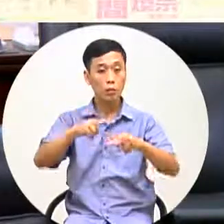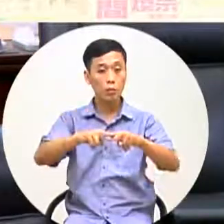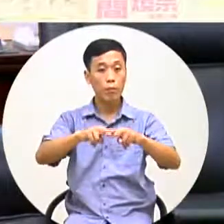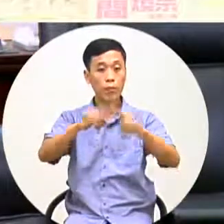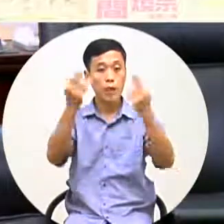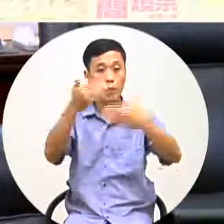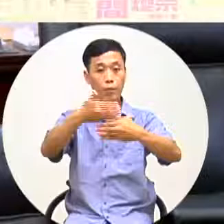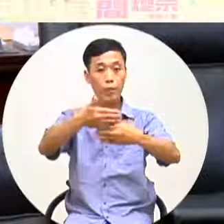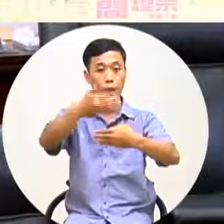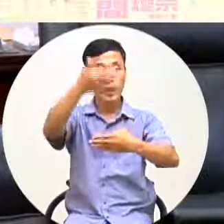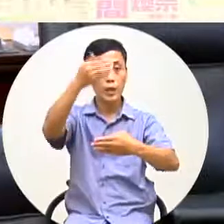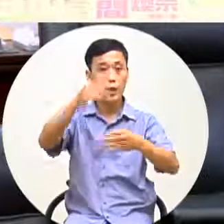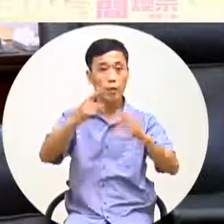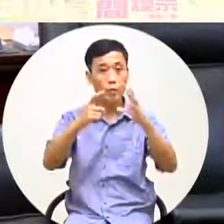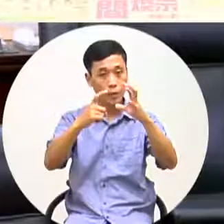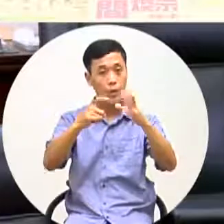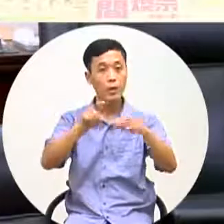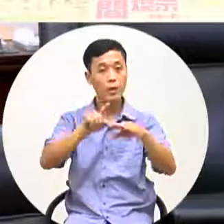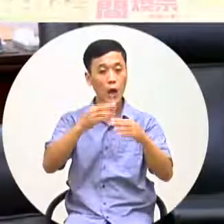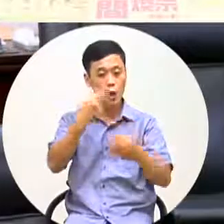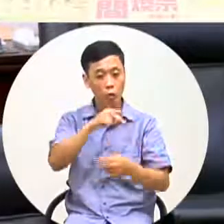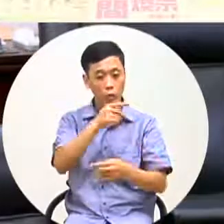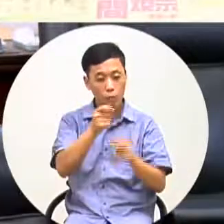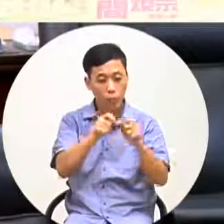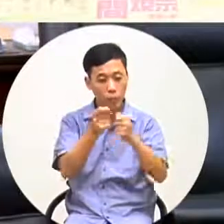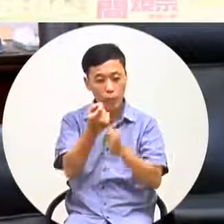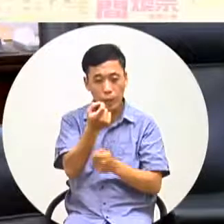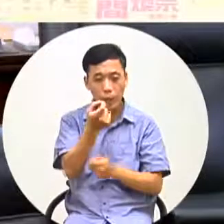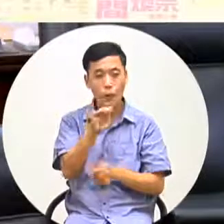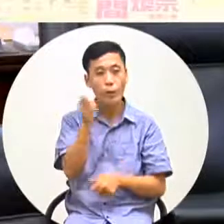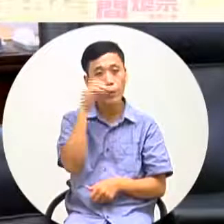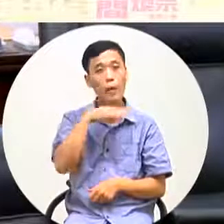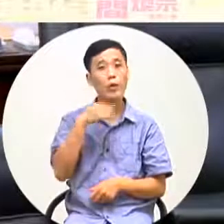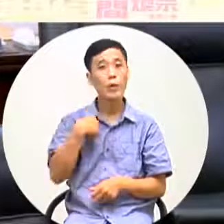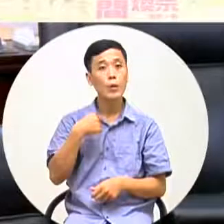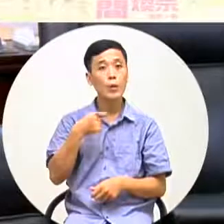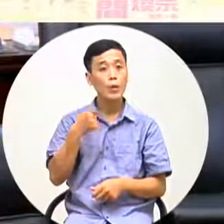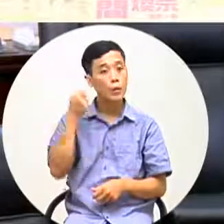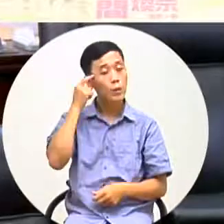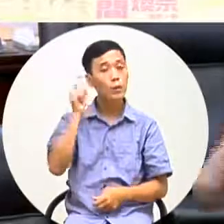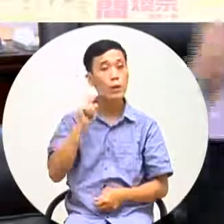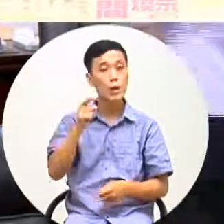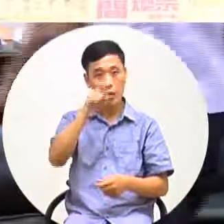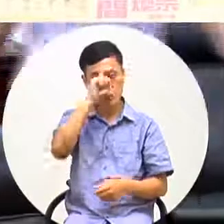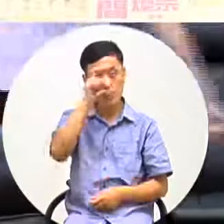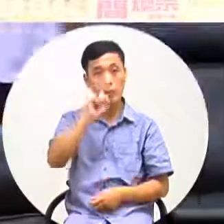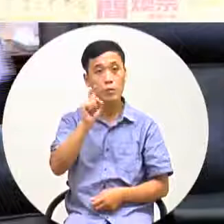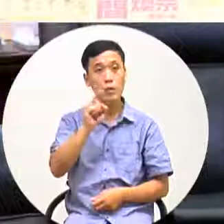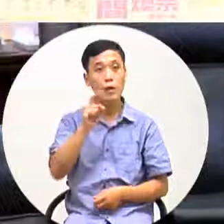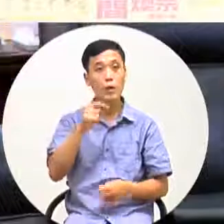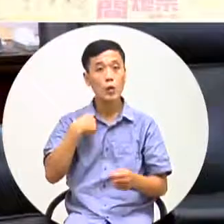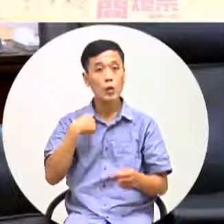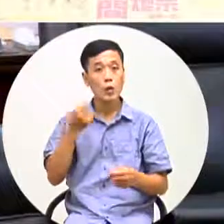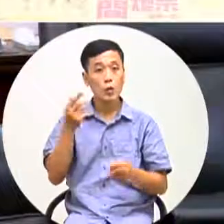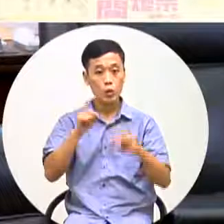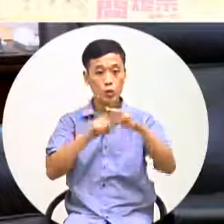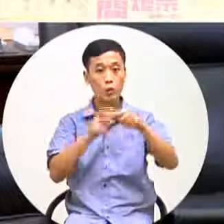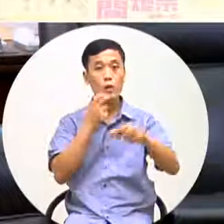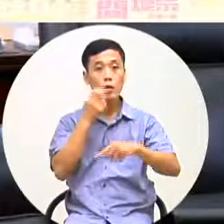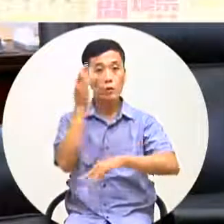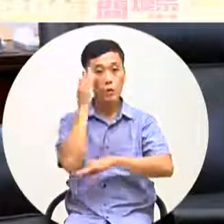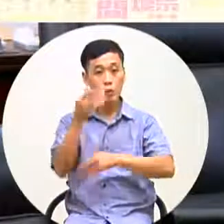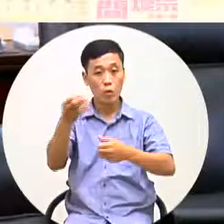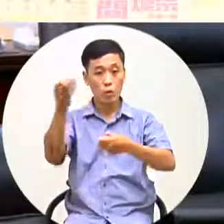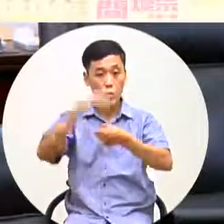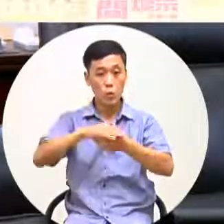啦。那我想我很乐见的，就是期待我们不要浪费从中央给我们补助的钱，好不容易争取到7亿了，